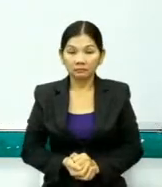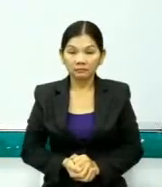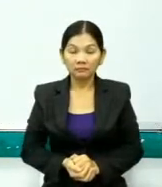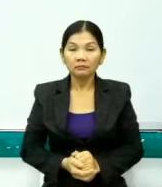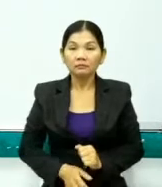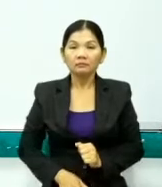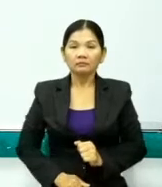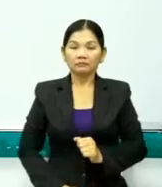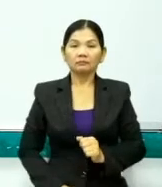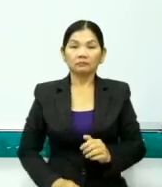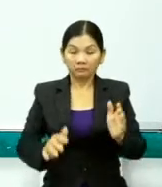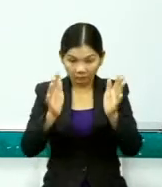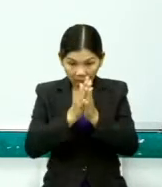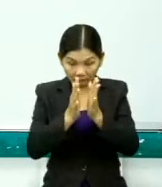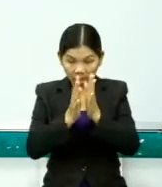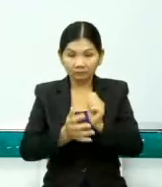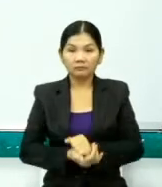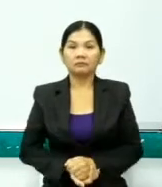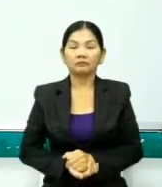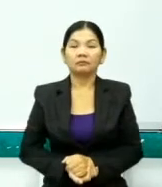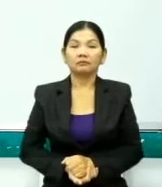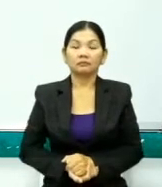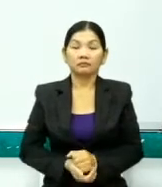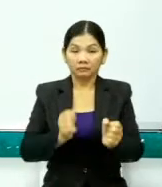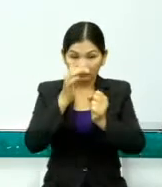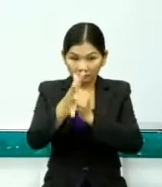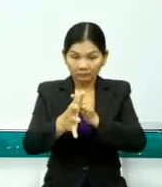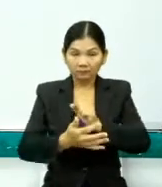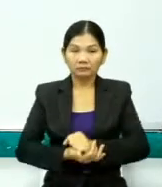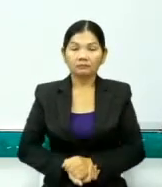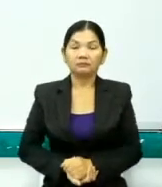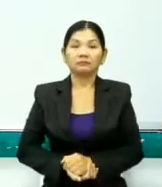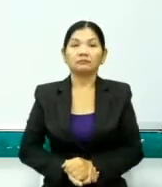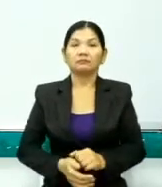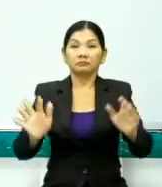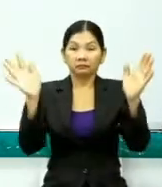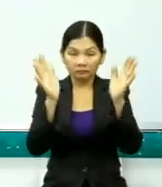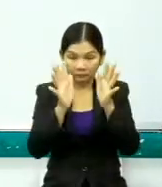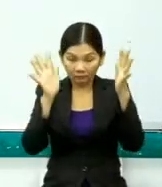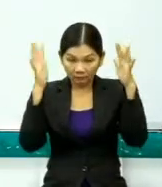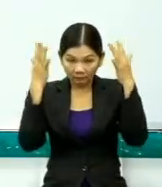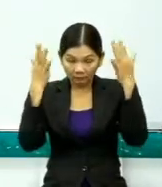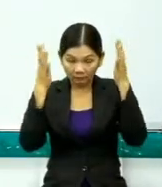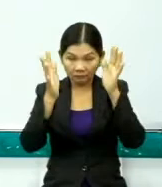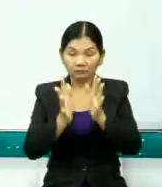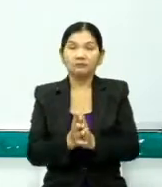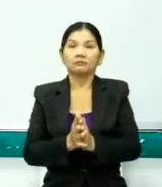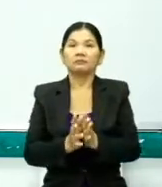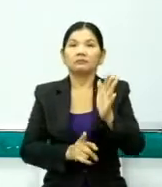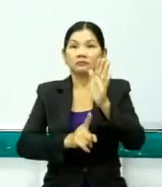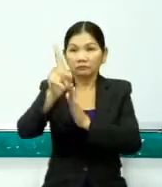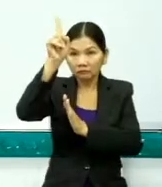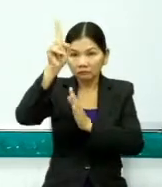cổ, tẹt đáy bằng đường chút chập đá ấm mùi, tí, bầy